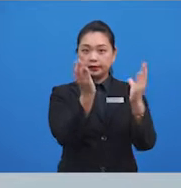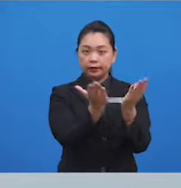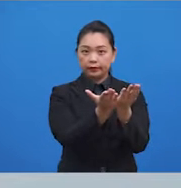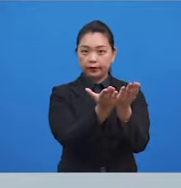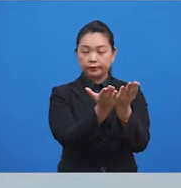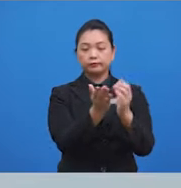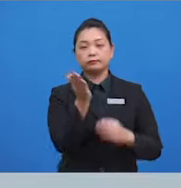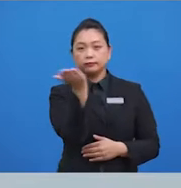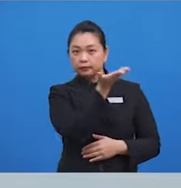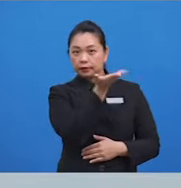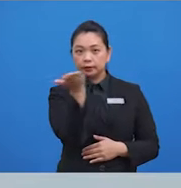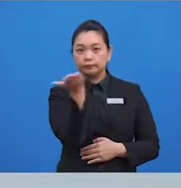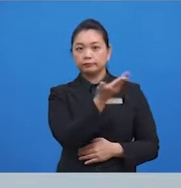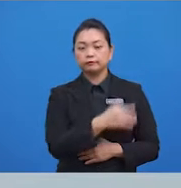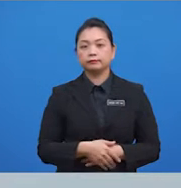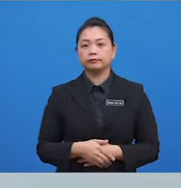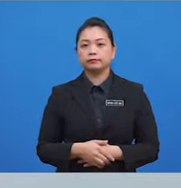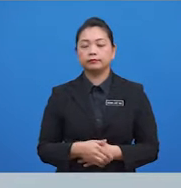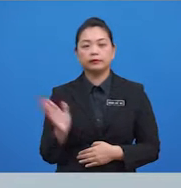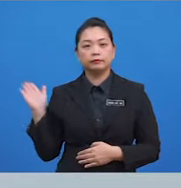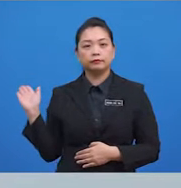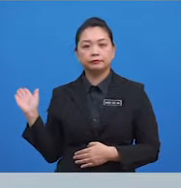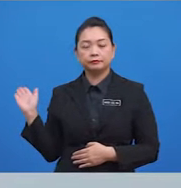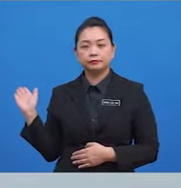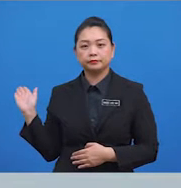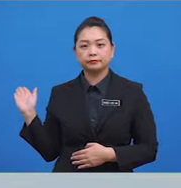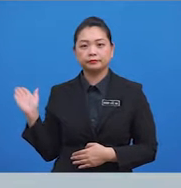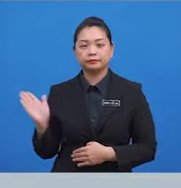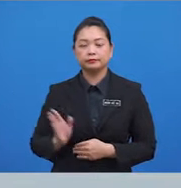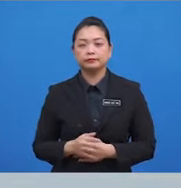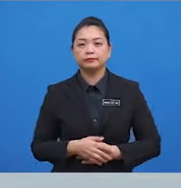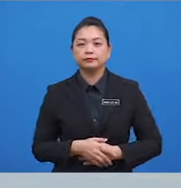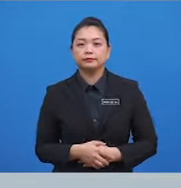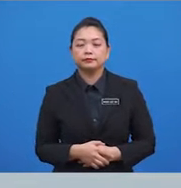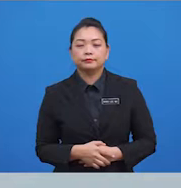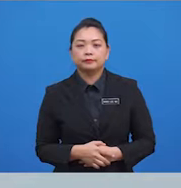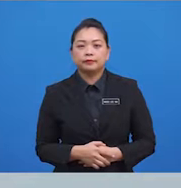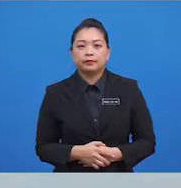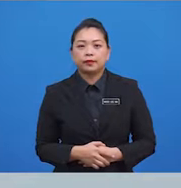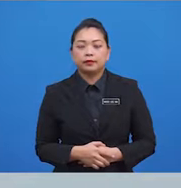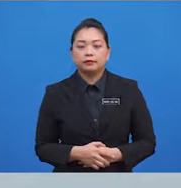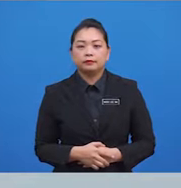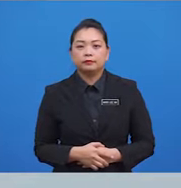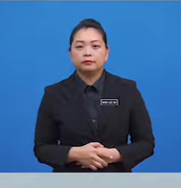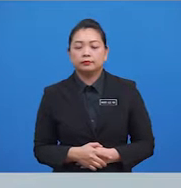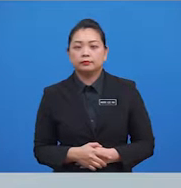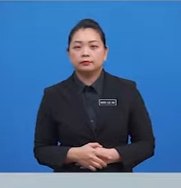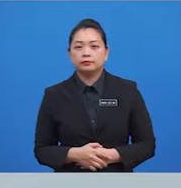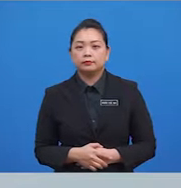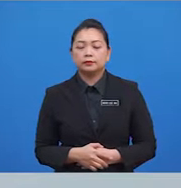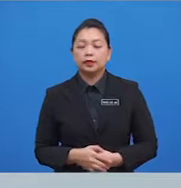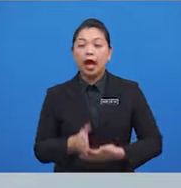hemisfera, iaitu pi j kuasa 2 tambah 2 pi j t